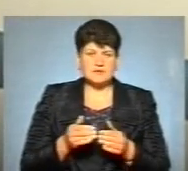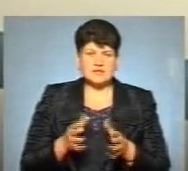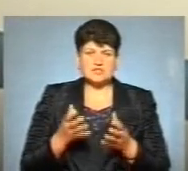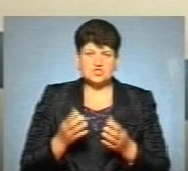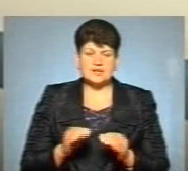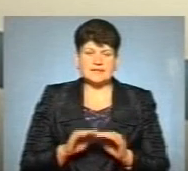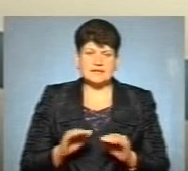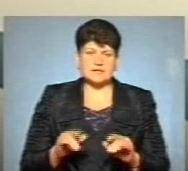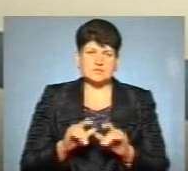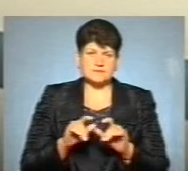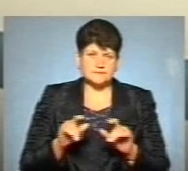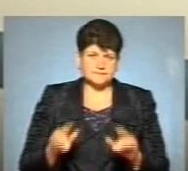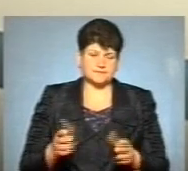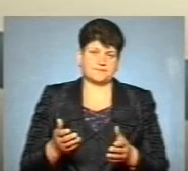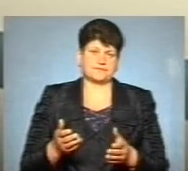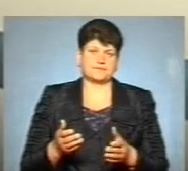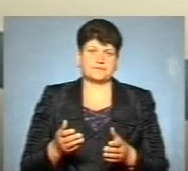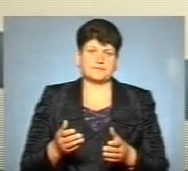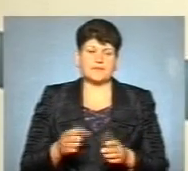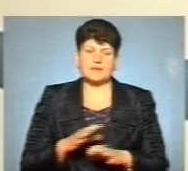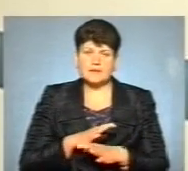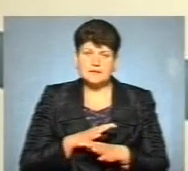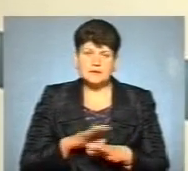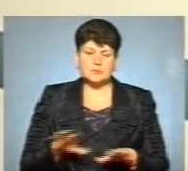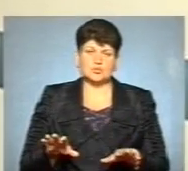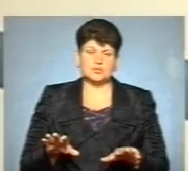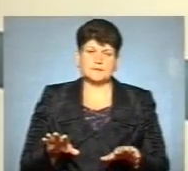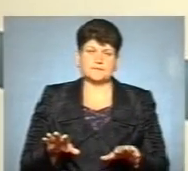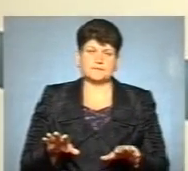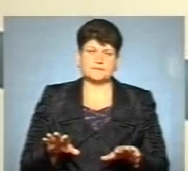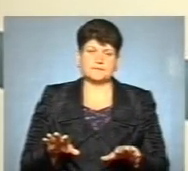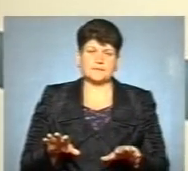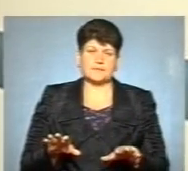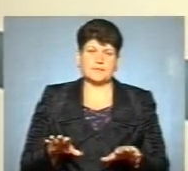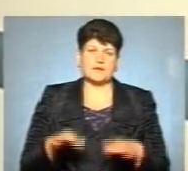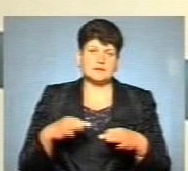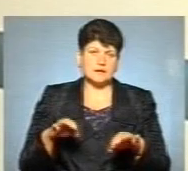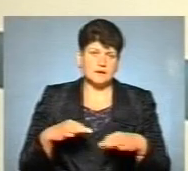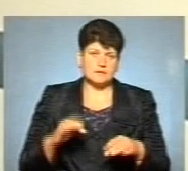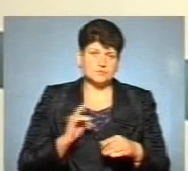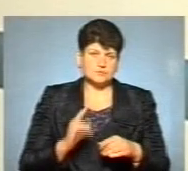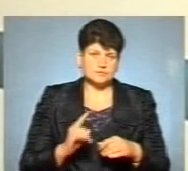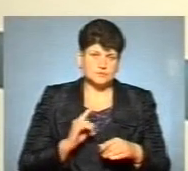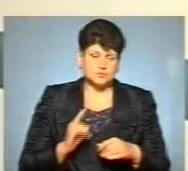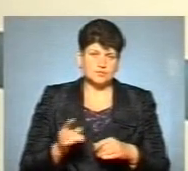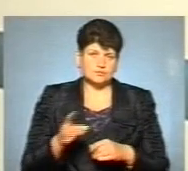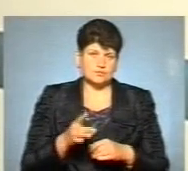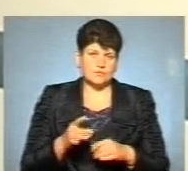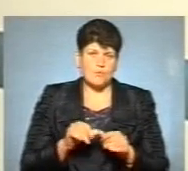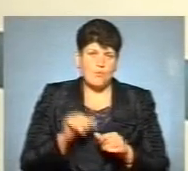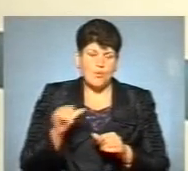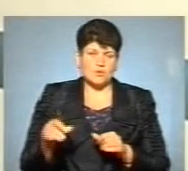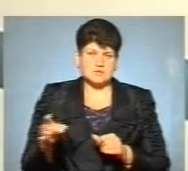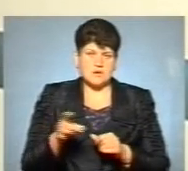дитячі дошкільні заклади, не буде пересування транспорту за межі району,